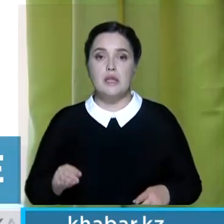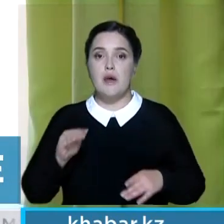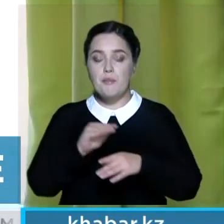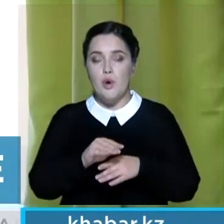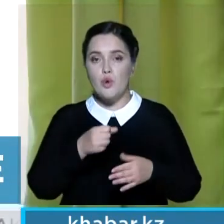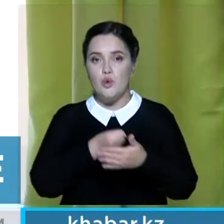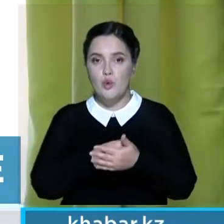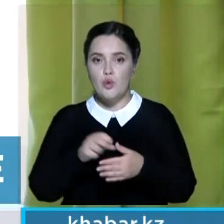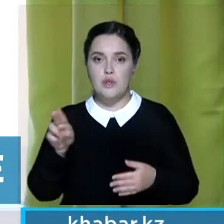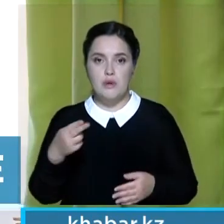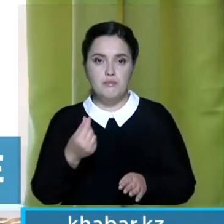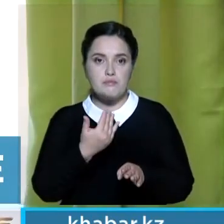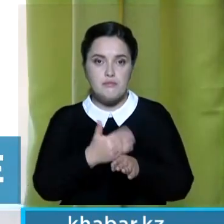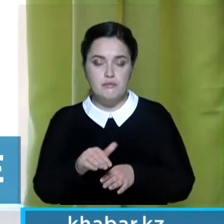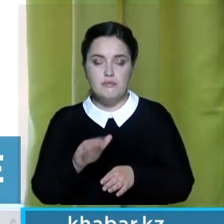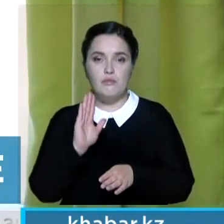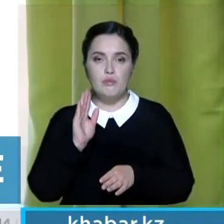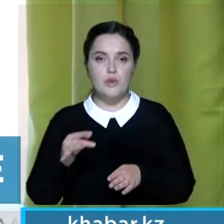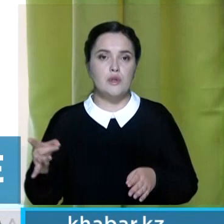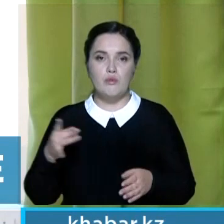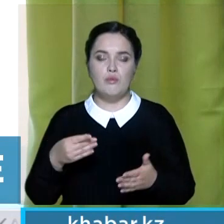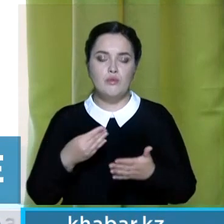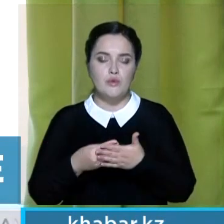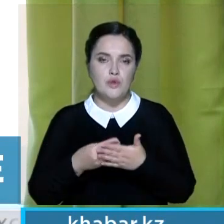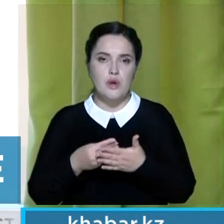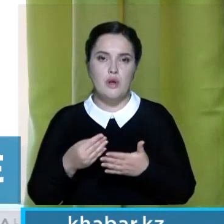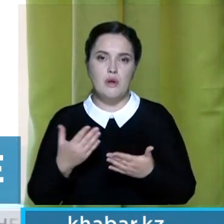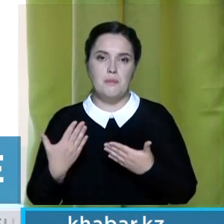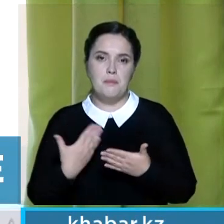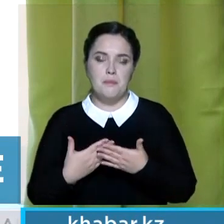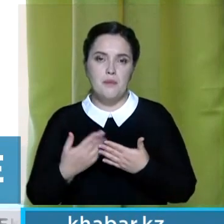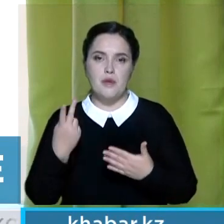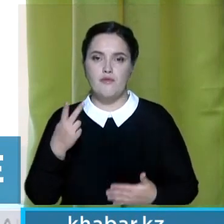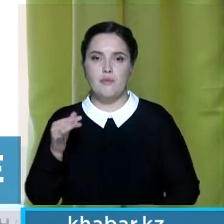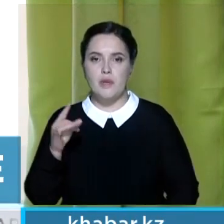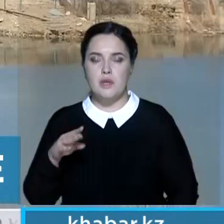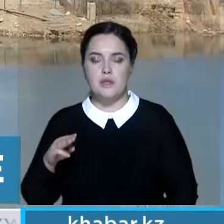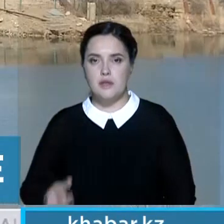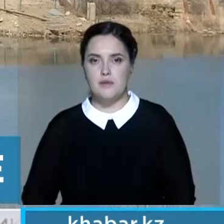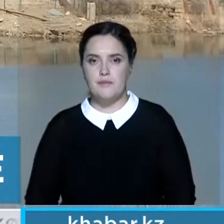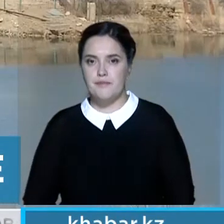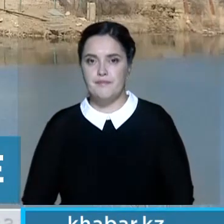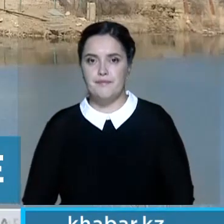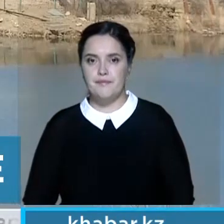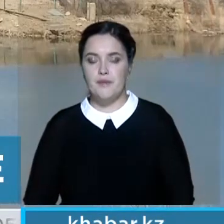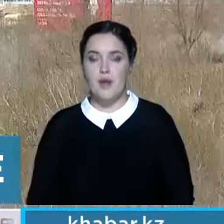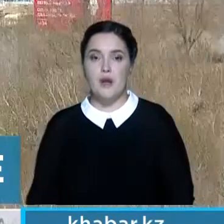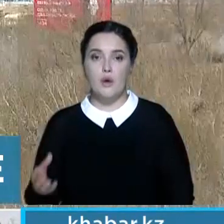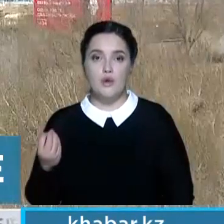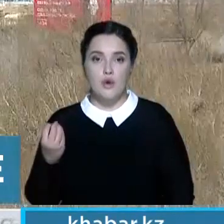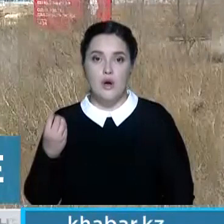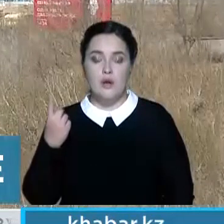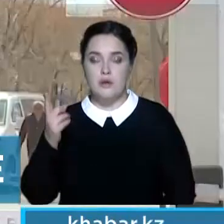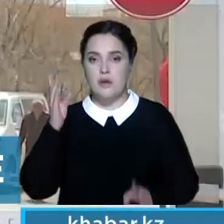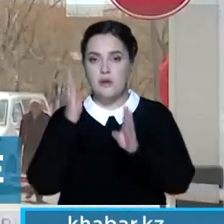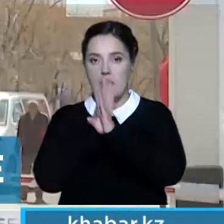года ожидается выделение средств из республиканского бюджета порядка 2 миллиардов тенге. Еще одним острым вопросом является